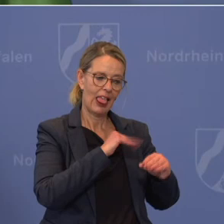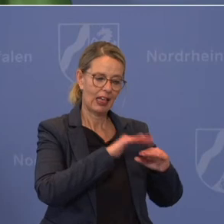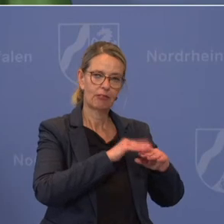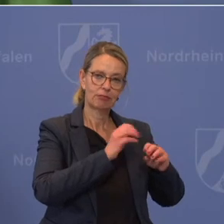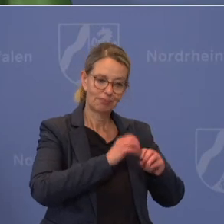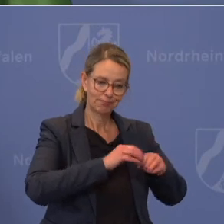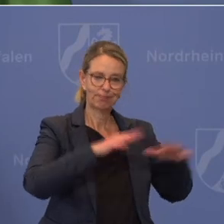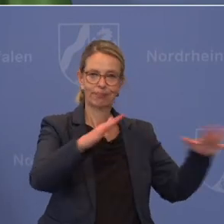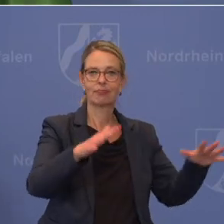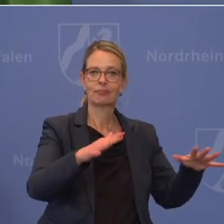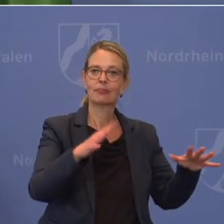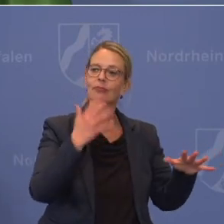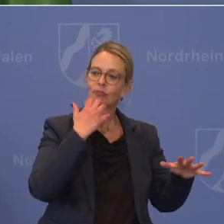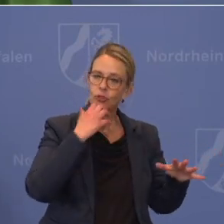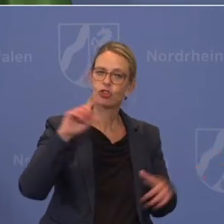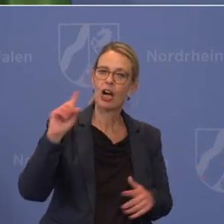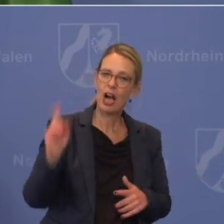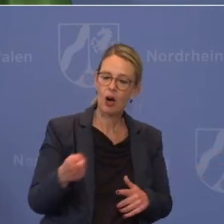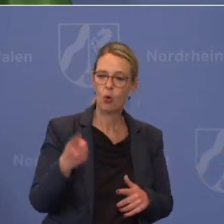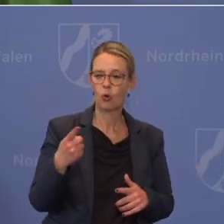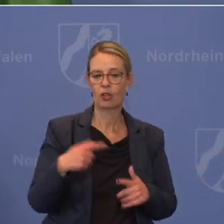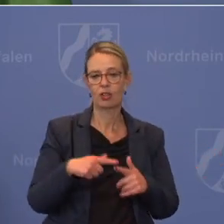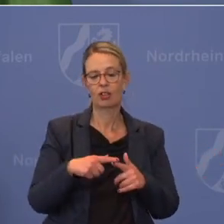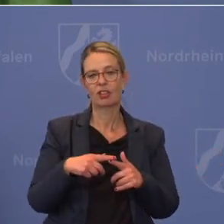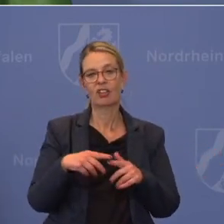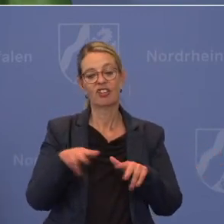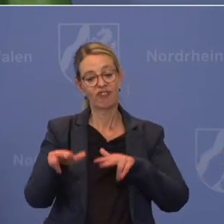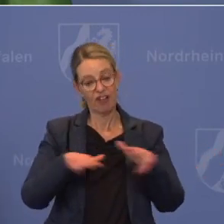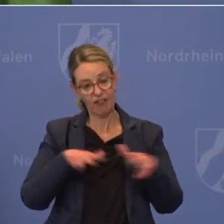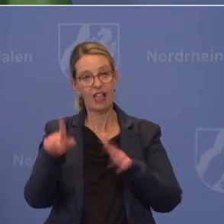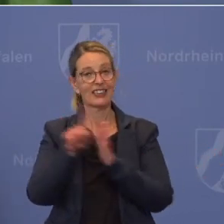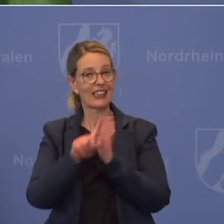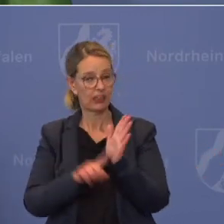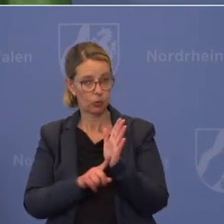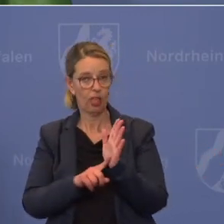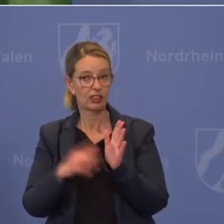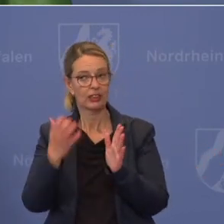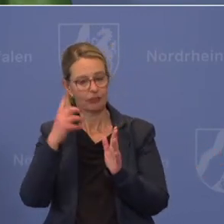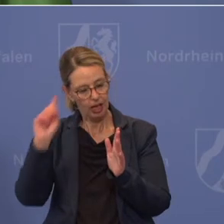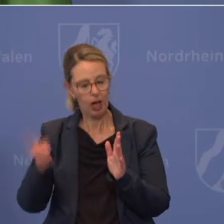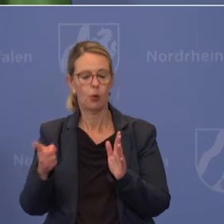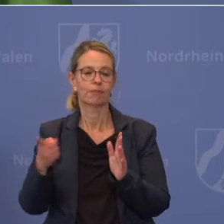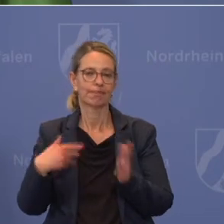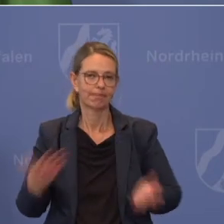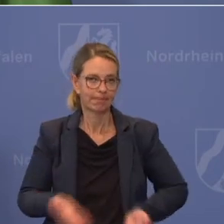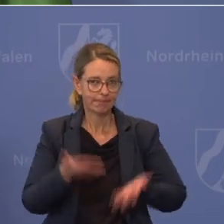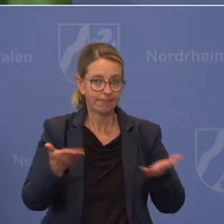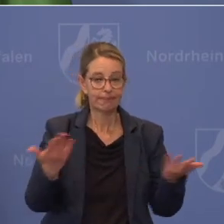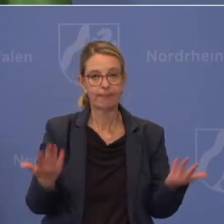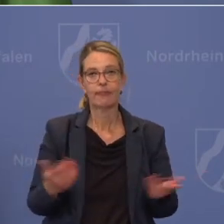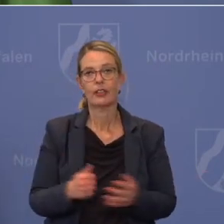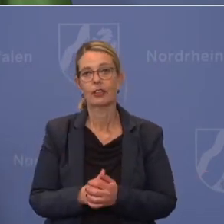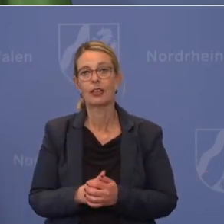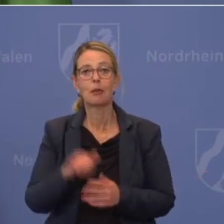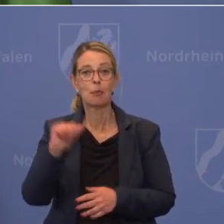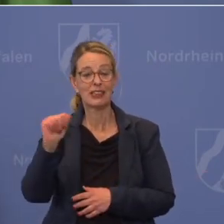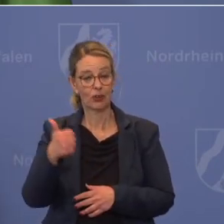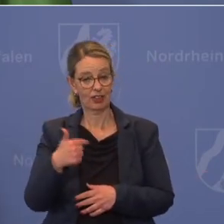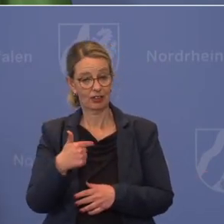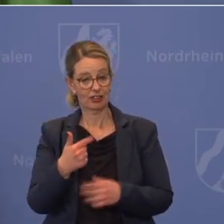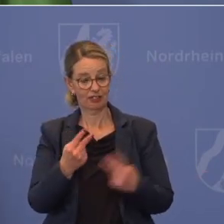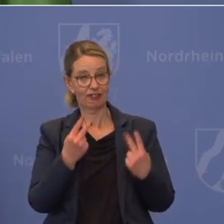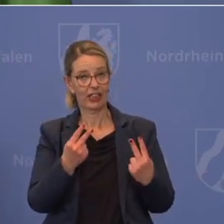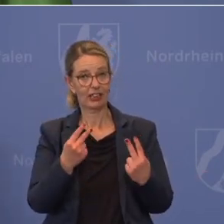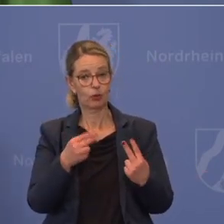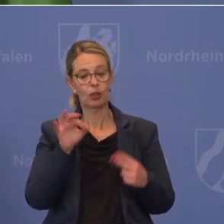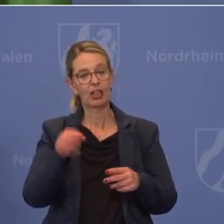will auch die Digitalisierung der Verwaltung weiter voranbringen. Besonders wichtig sind die angekündigten zusätzlichen Mittel